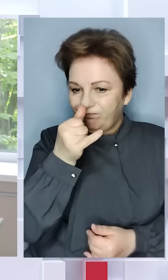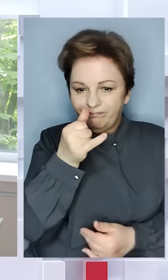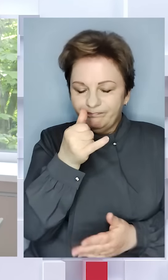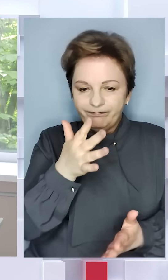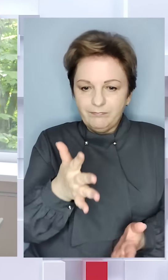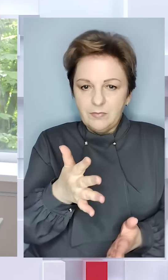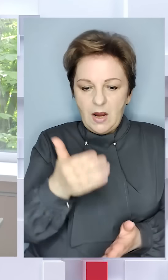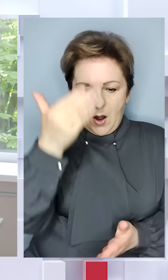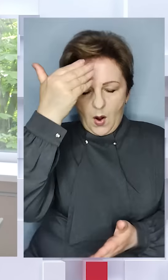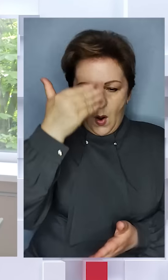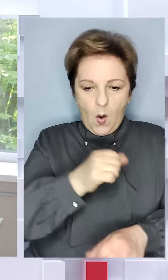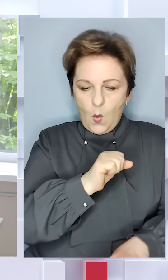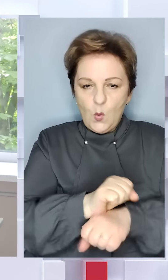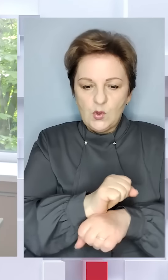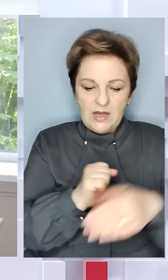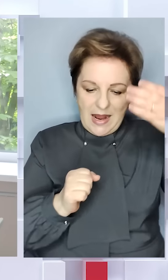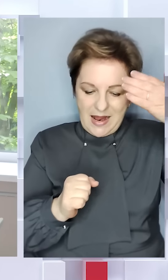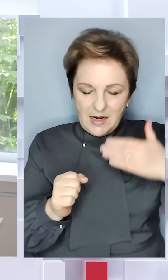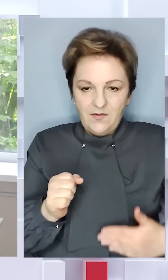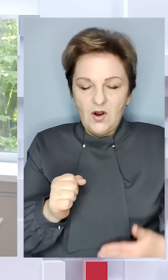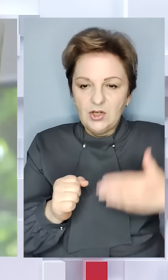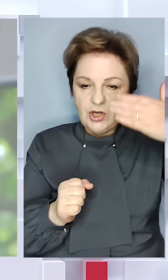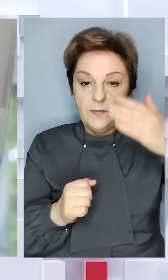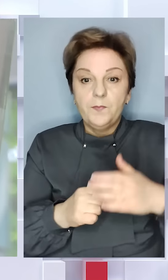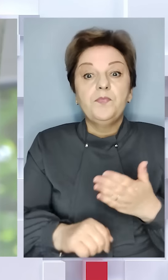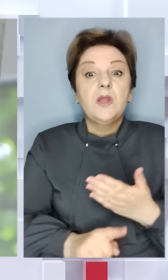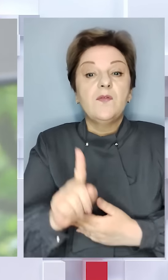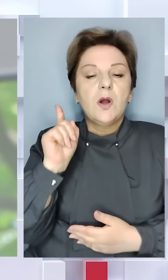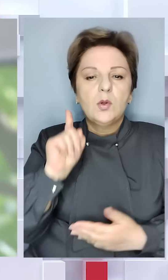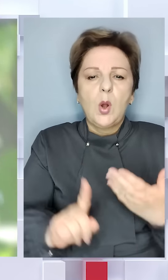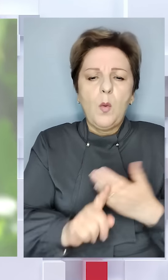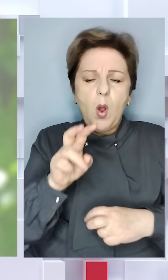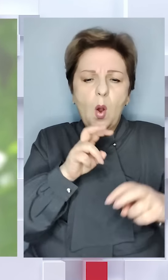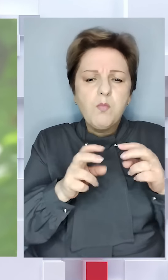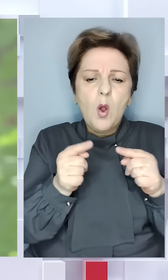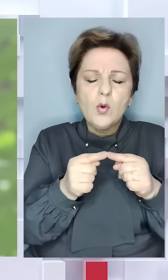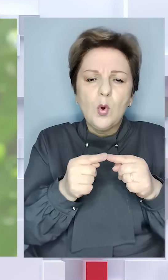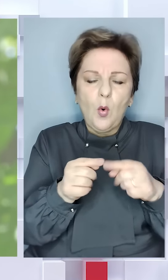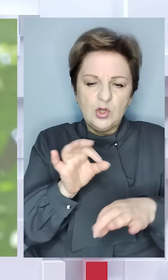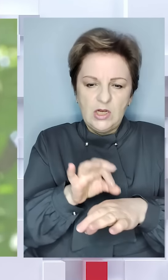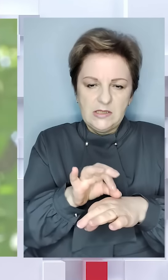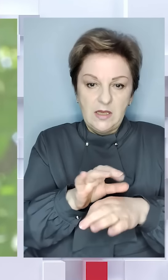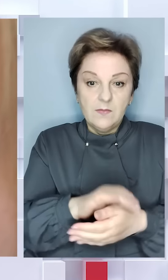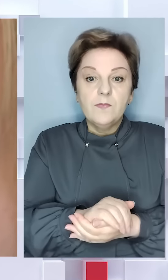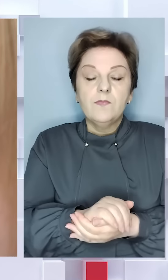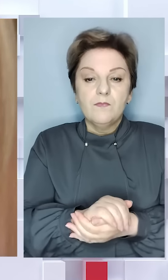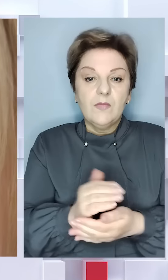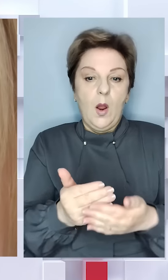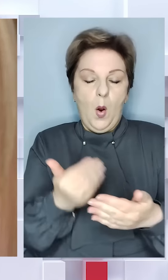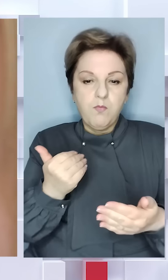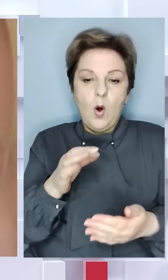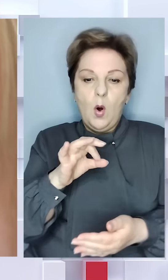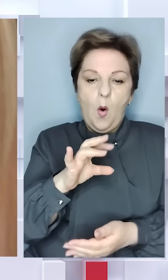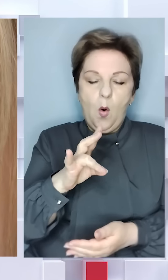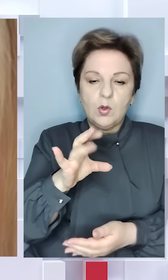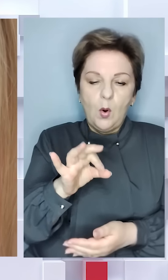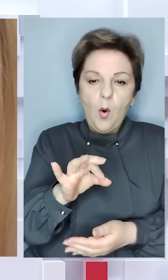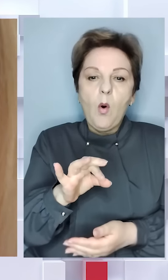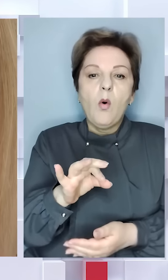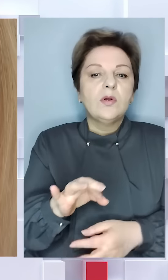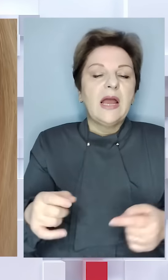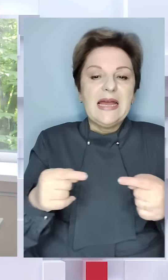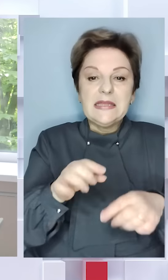було німівша ліва частина тіла. Відтоді почались пошуки точного діагнозу і попередній онкодіагноз, після